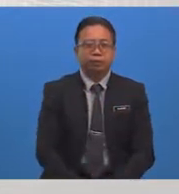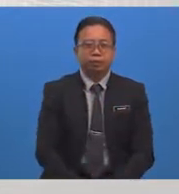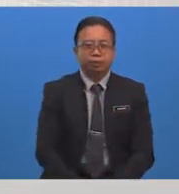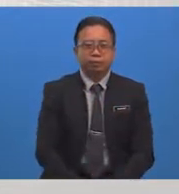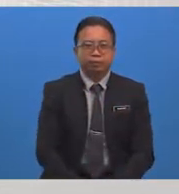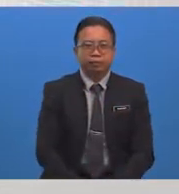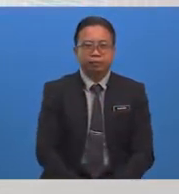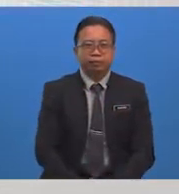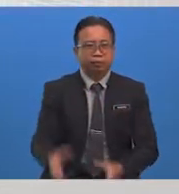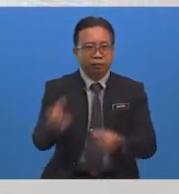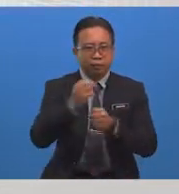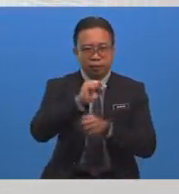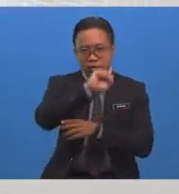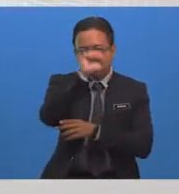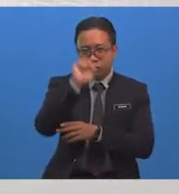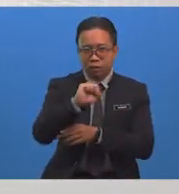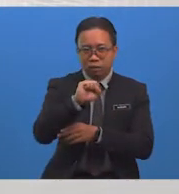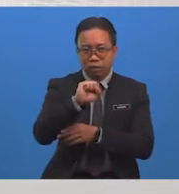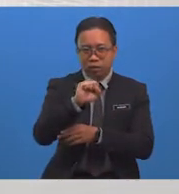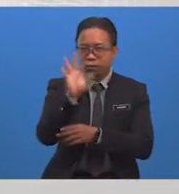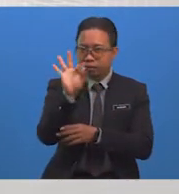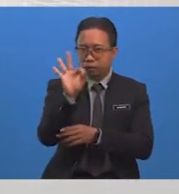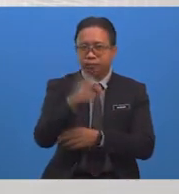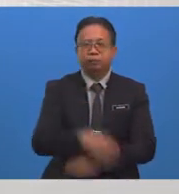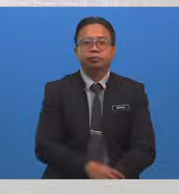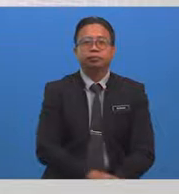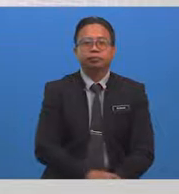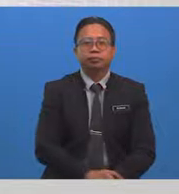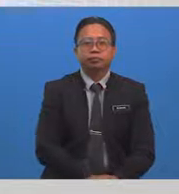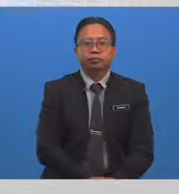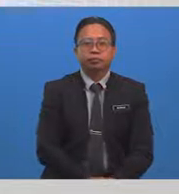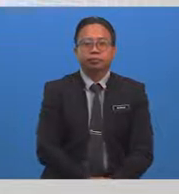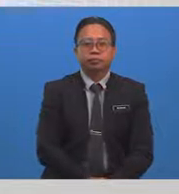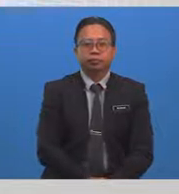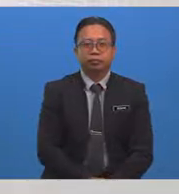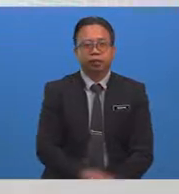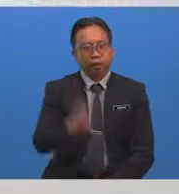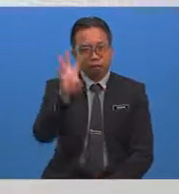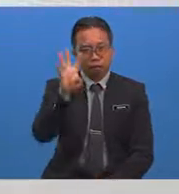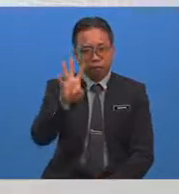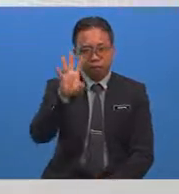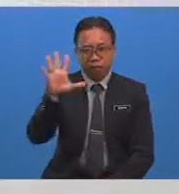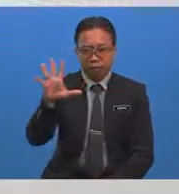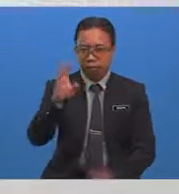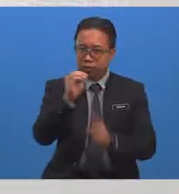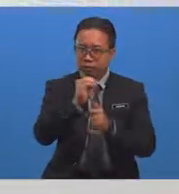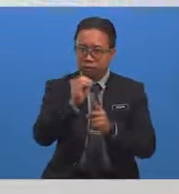y kita dapat number shalat 9 skornya 45